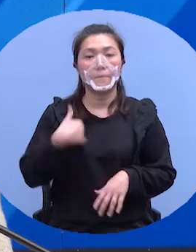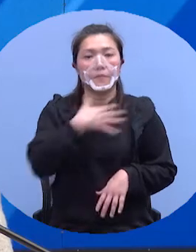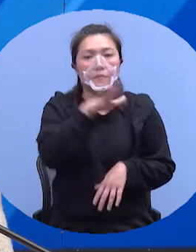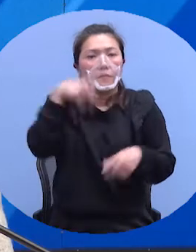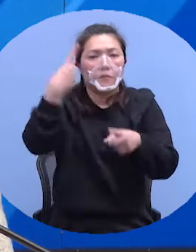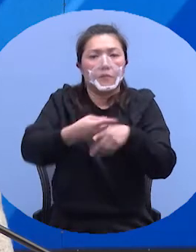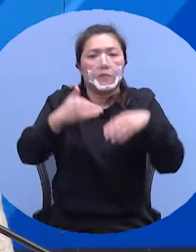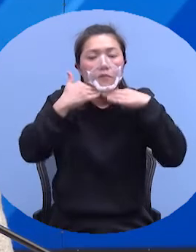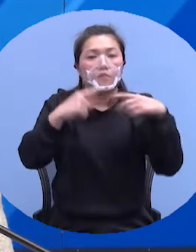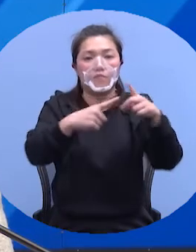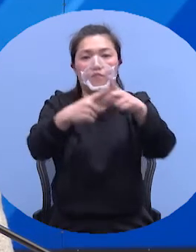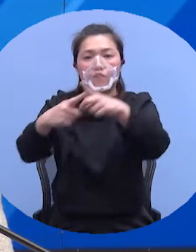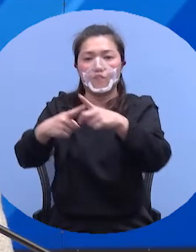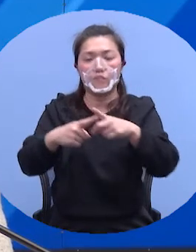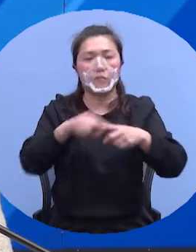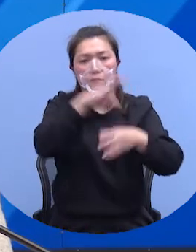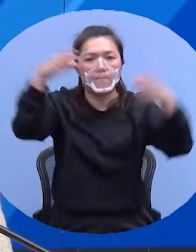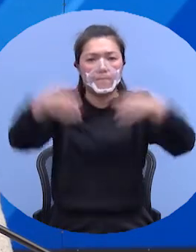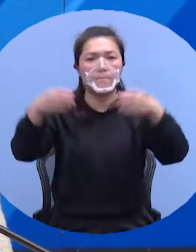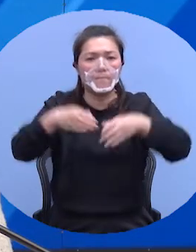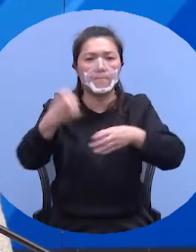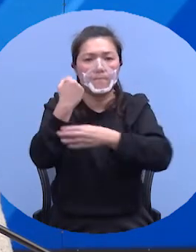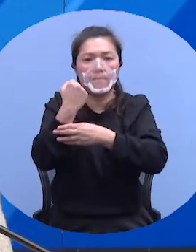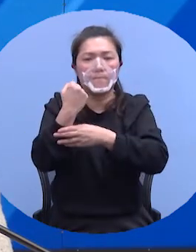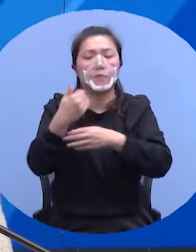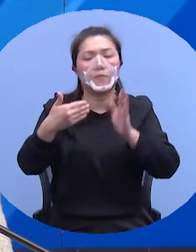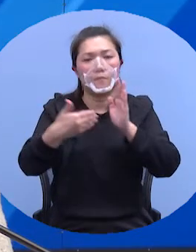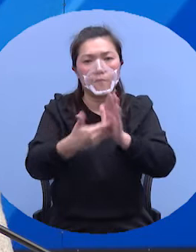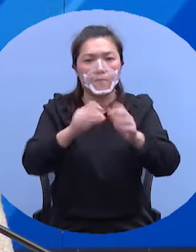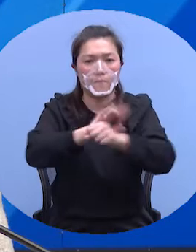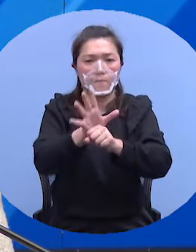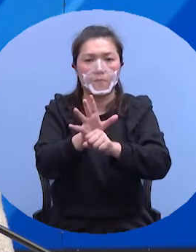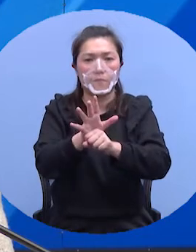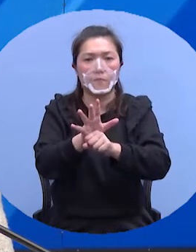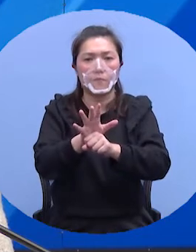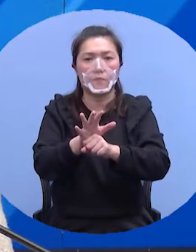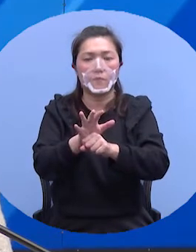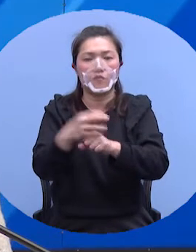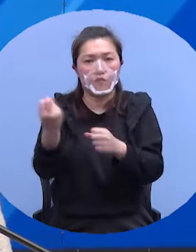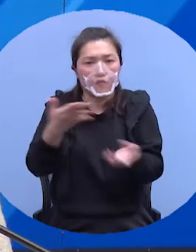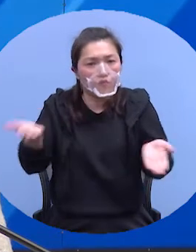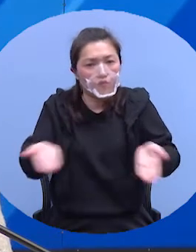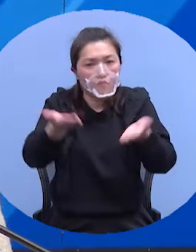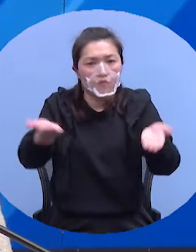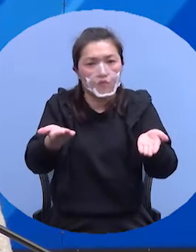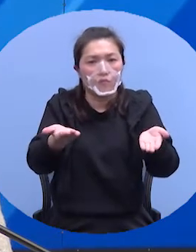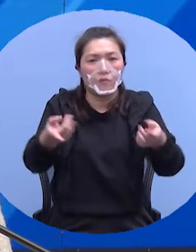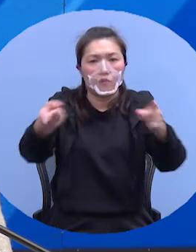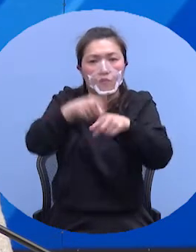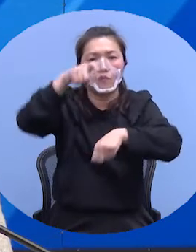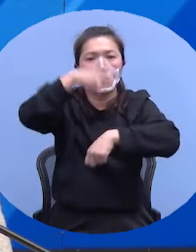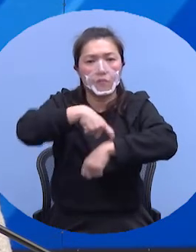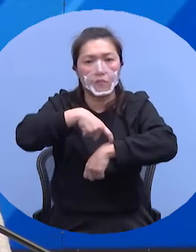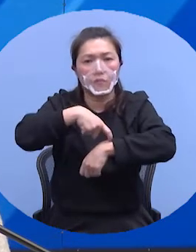我哋真係希望全城咧係眾志成城，團結抗疫，咁所以能夠呼籲大家喺同一個時